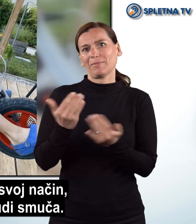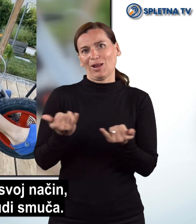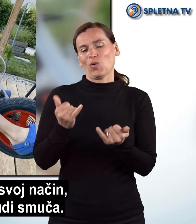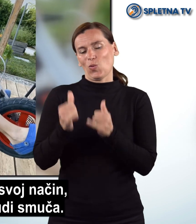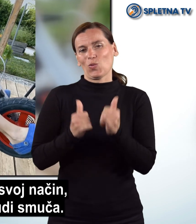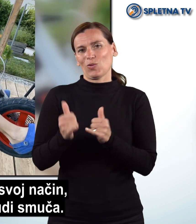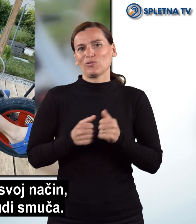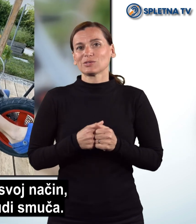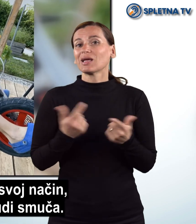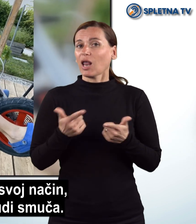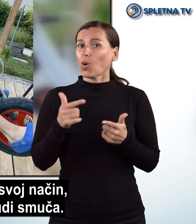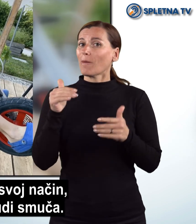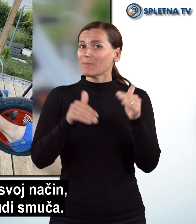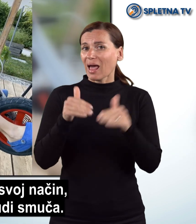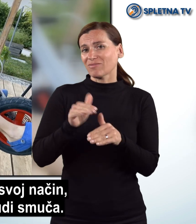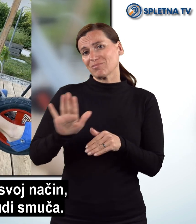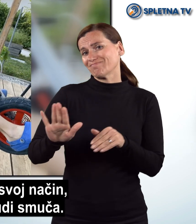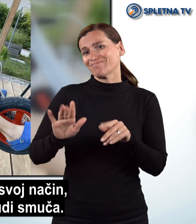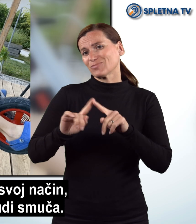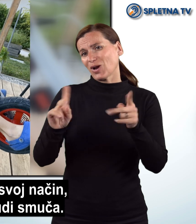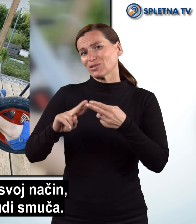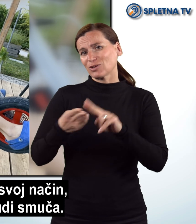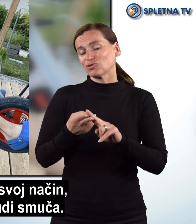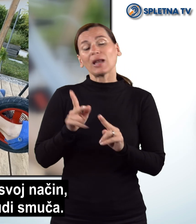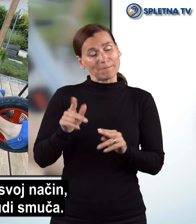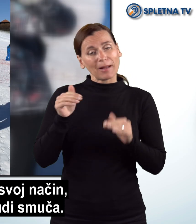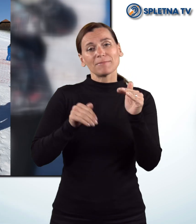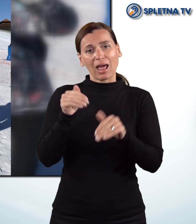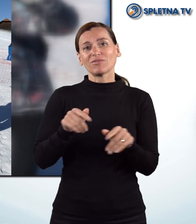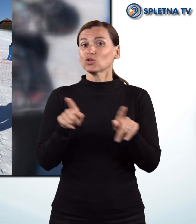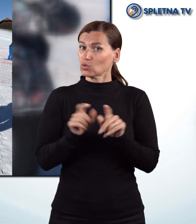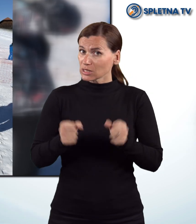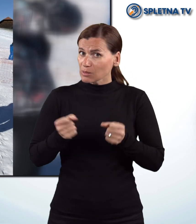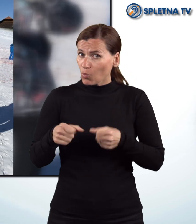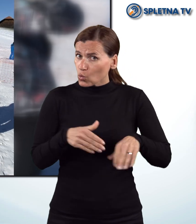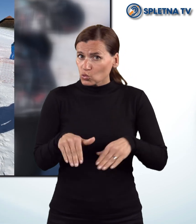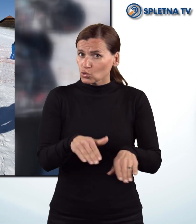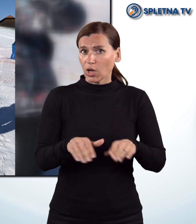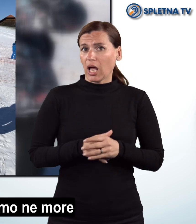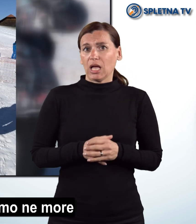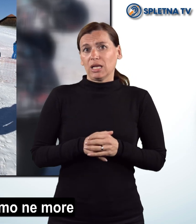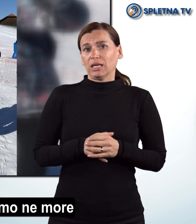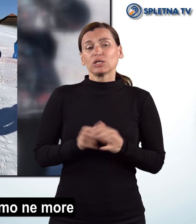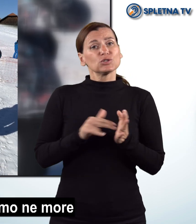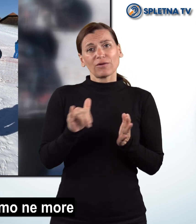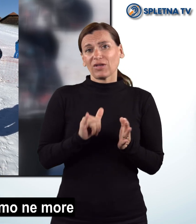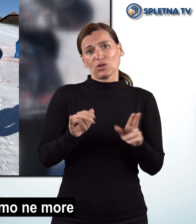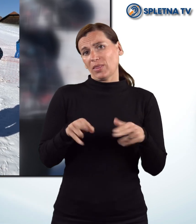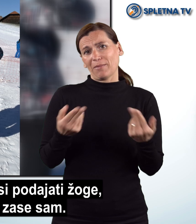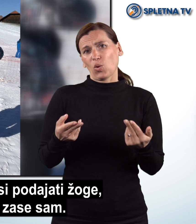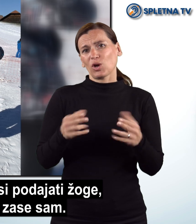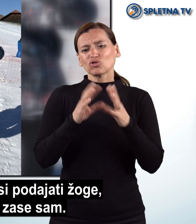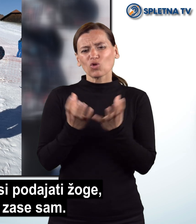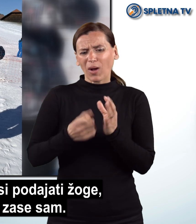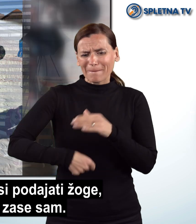Lahko plava na svoj način, ampak plava, tudi smuča. Še vedno pa recimo ne more